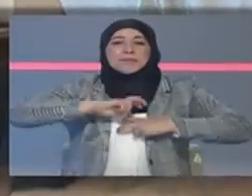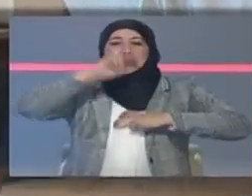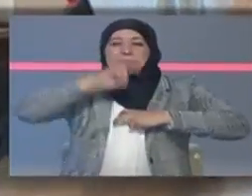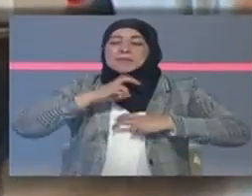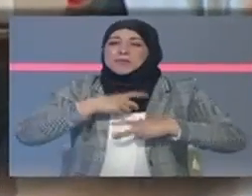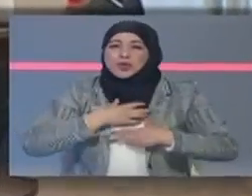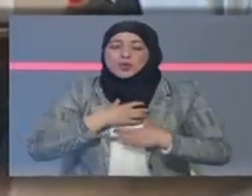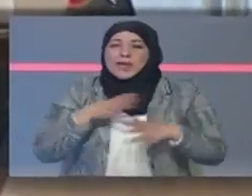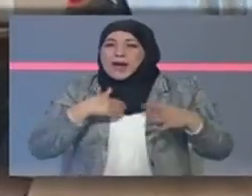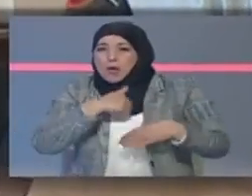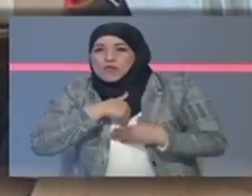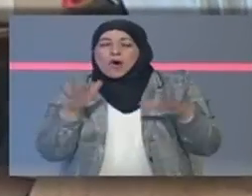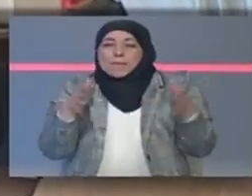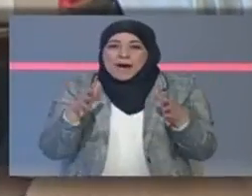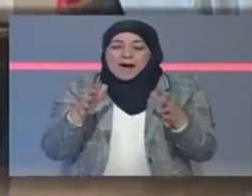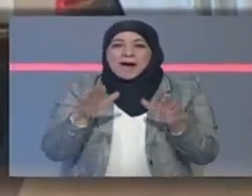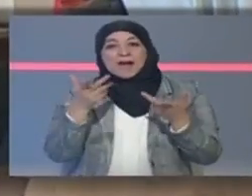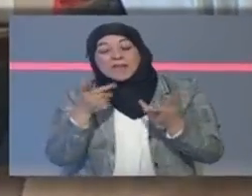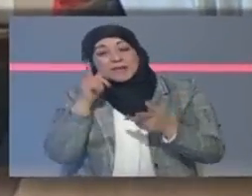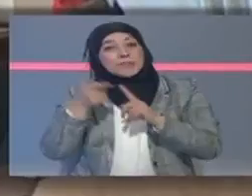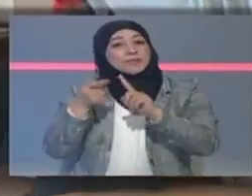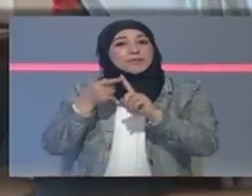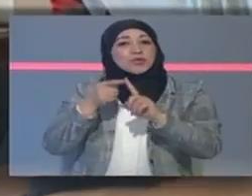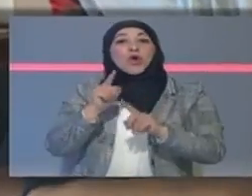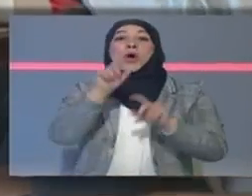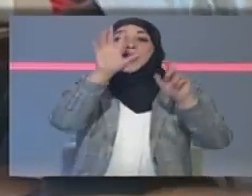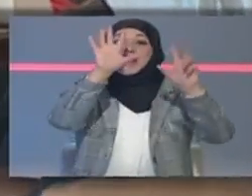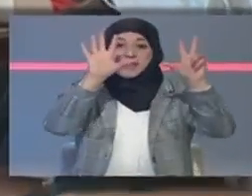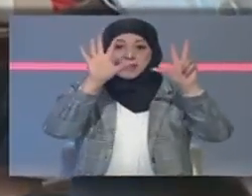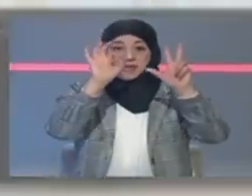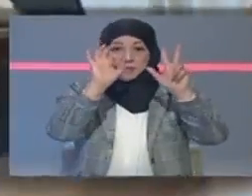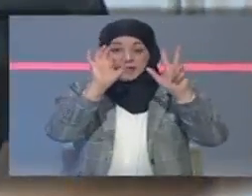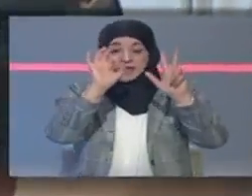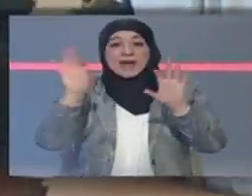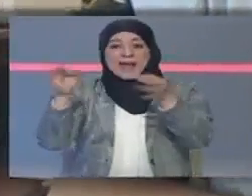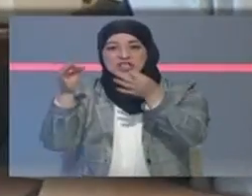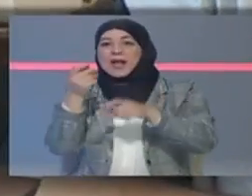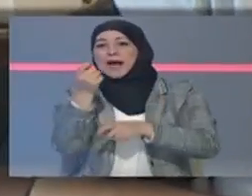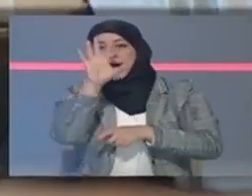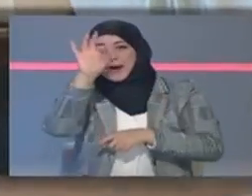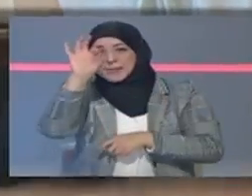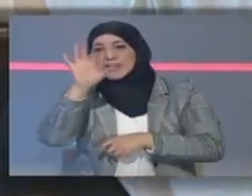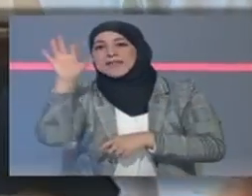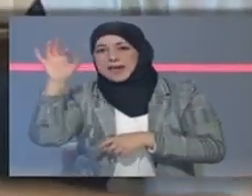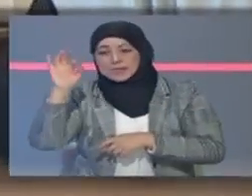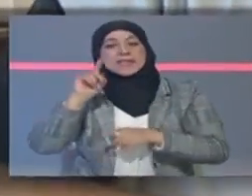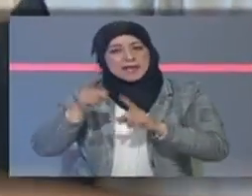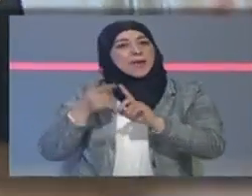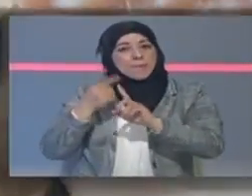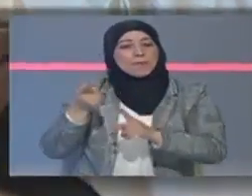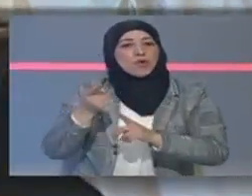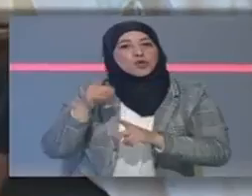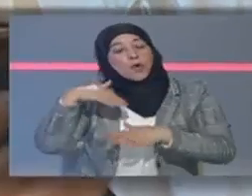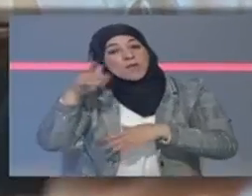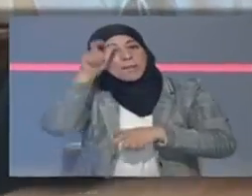مفجوع، في عوض باش يطلب ال 190 يطلب 80 10 50 50. فما ناس يطلبوا على خاطر جاره